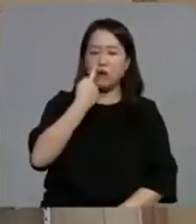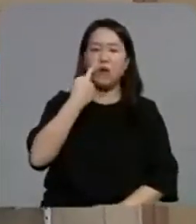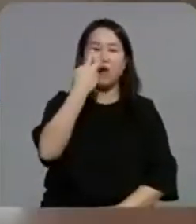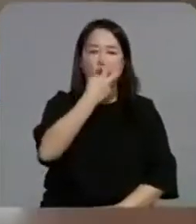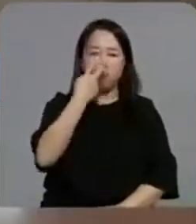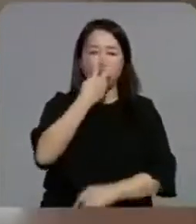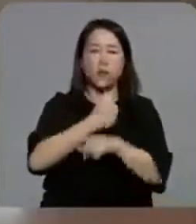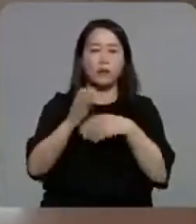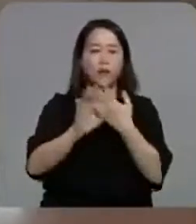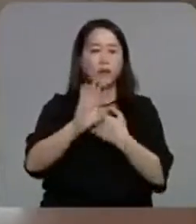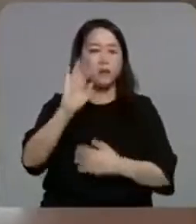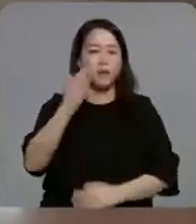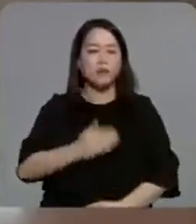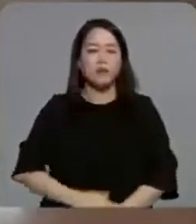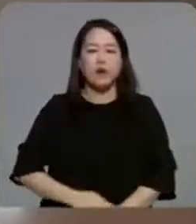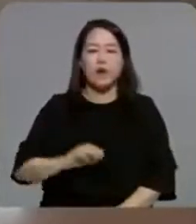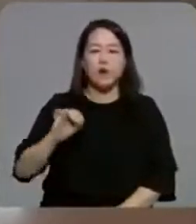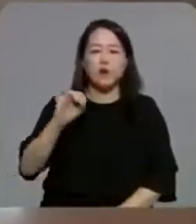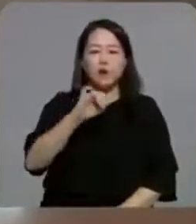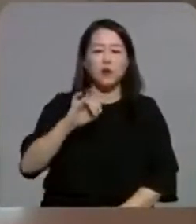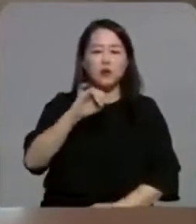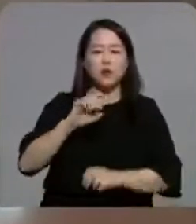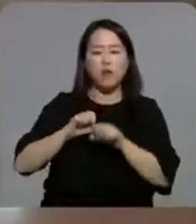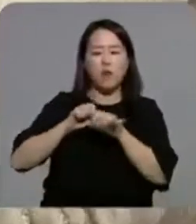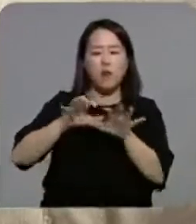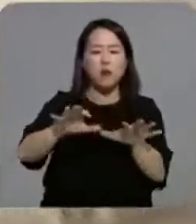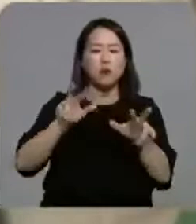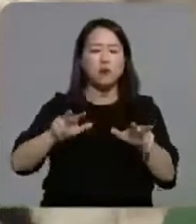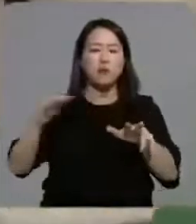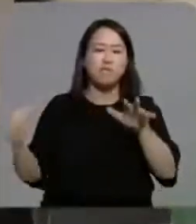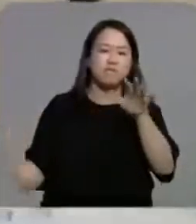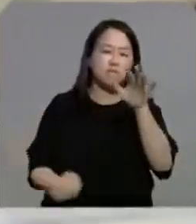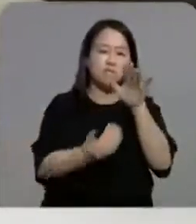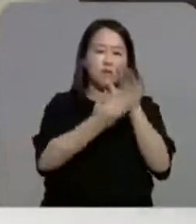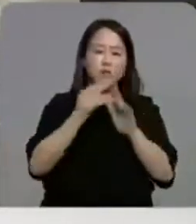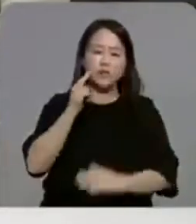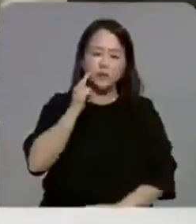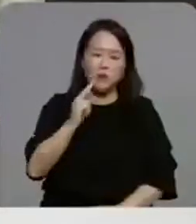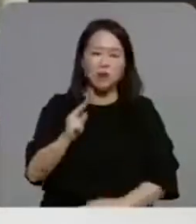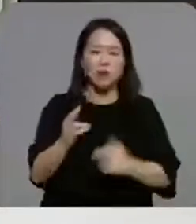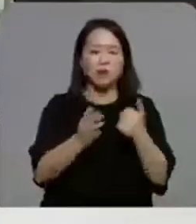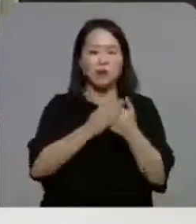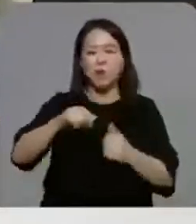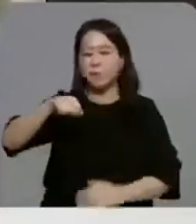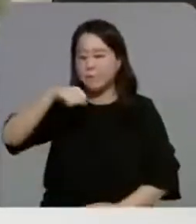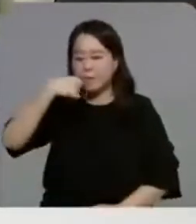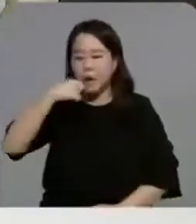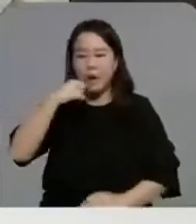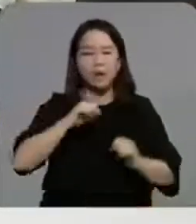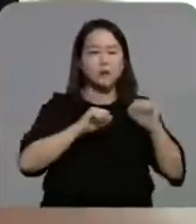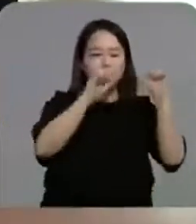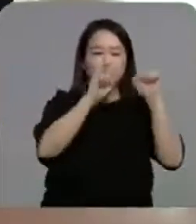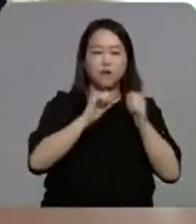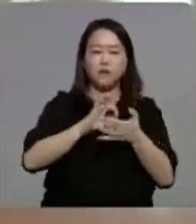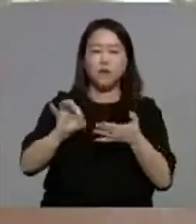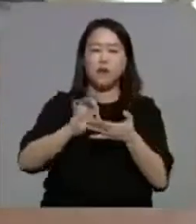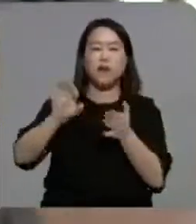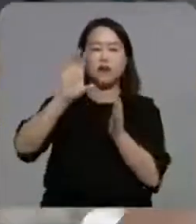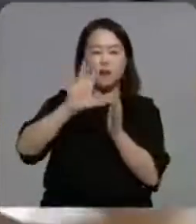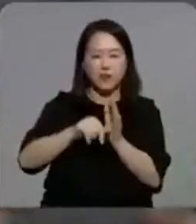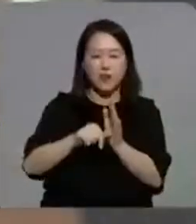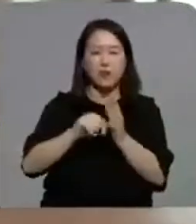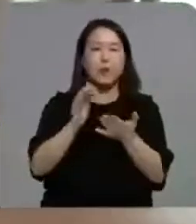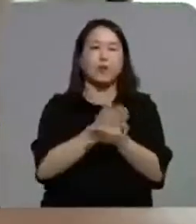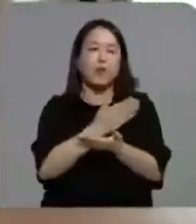됩니다. 오미크론 확산세가 절정에 치닫고 있는 만큼 급식실과 체육관 등을 이용할 때는 학년별 학급별로 분리해